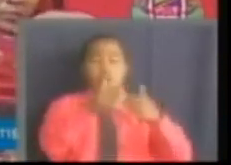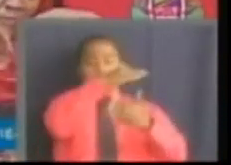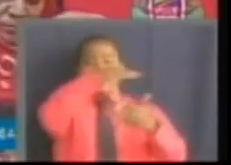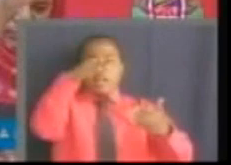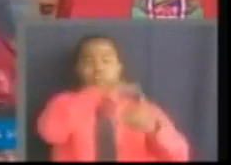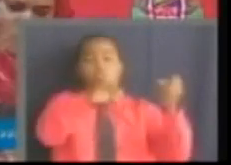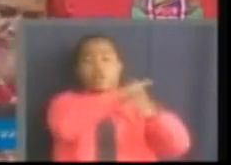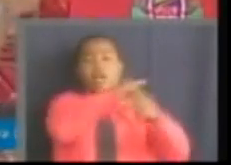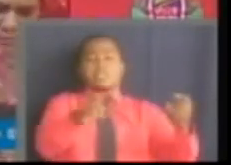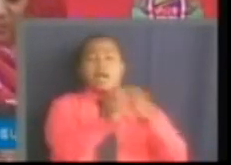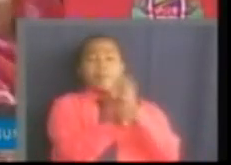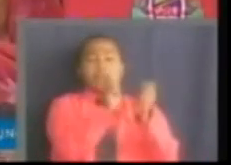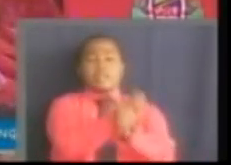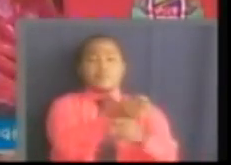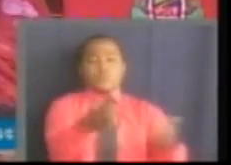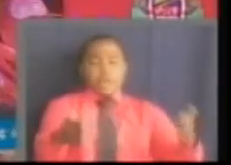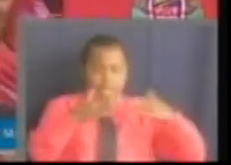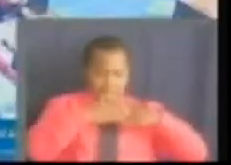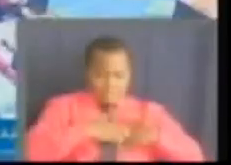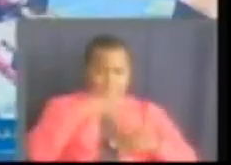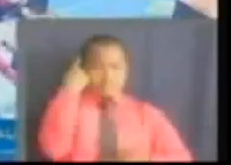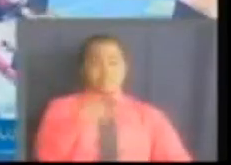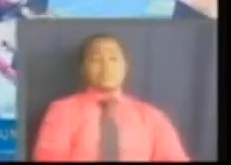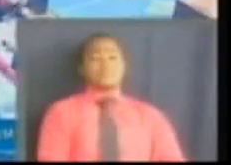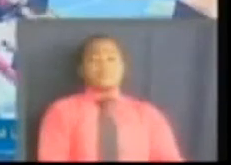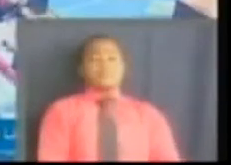kama haya. Nakushukuru sana mheshimiwa mwenyekiti.